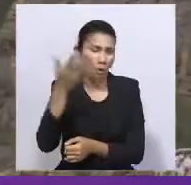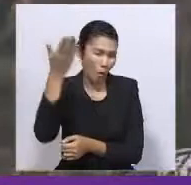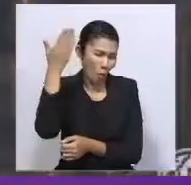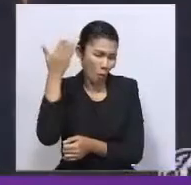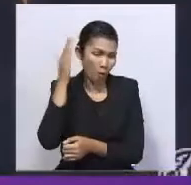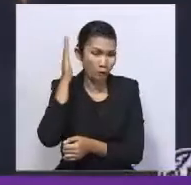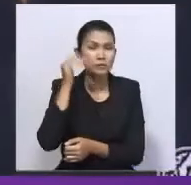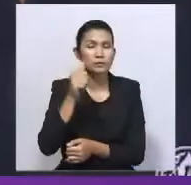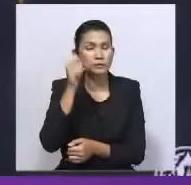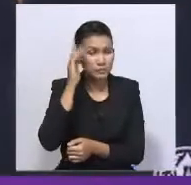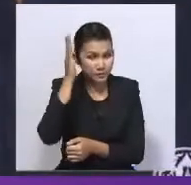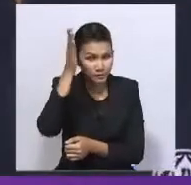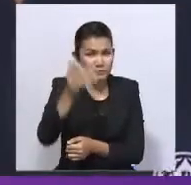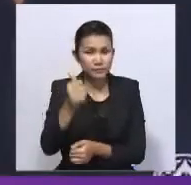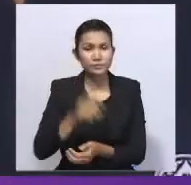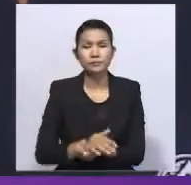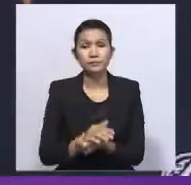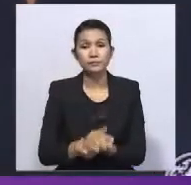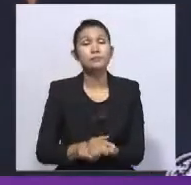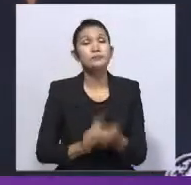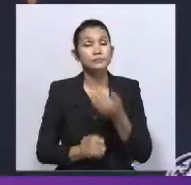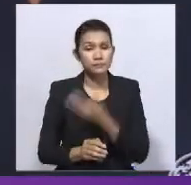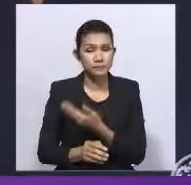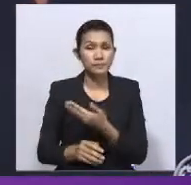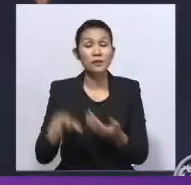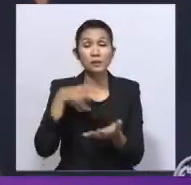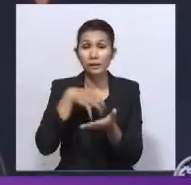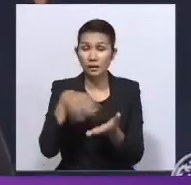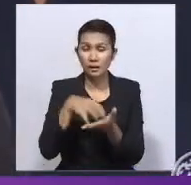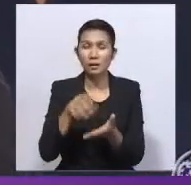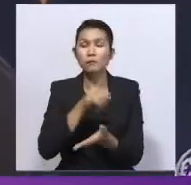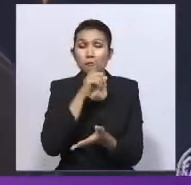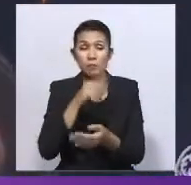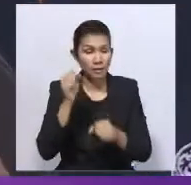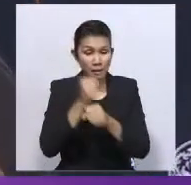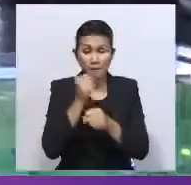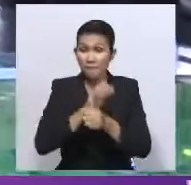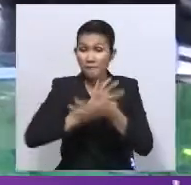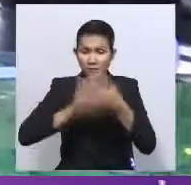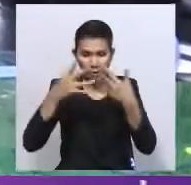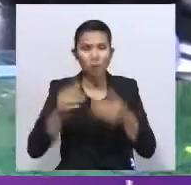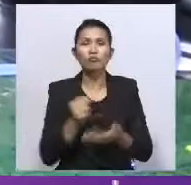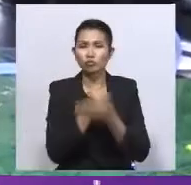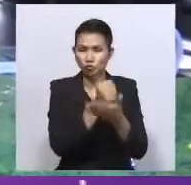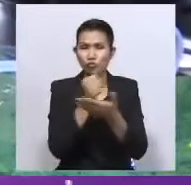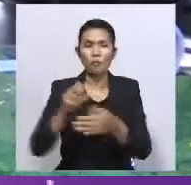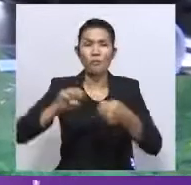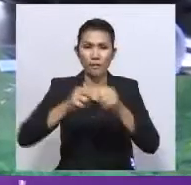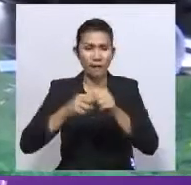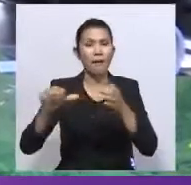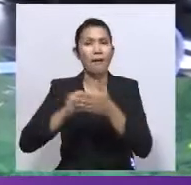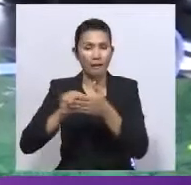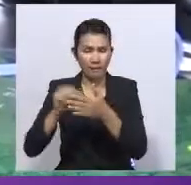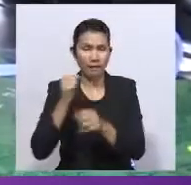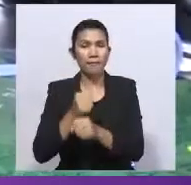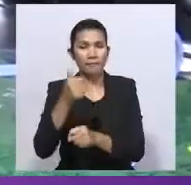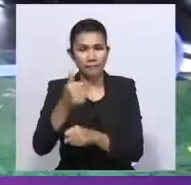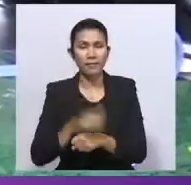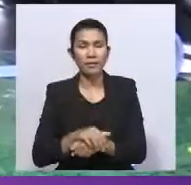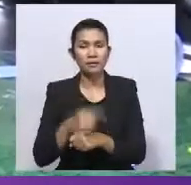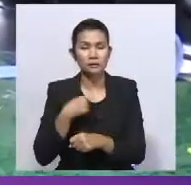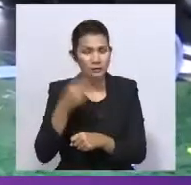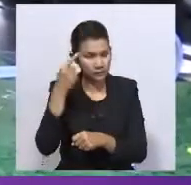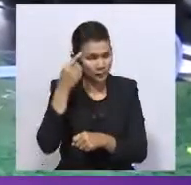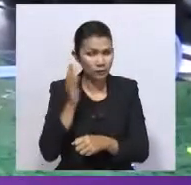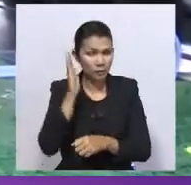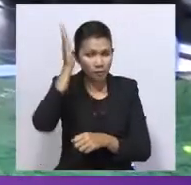คตโดยพลเอกฉัตรชัยย้ำว่าหากแล้วเสร็จจะแก้ปัญหาน้ำท่วมและน้ำแล้งได้ก็มีแผนที่จะทำอุโมง